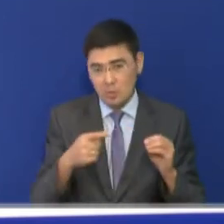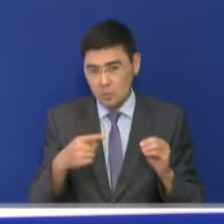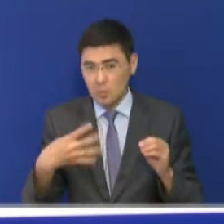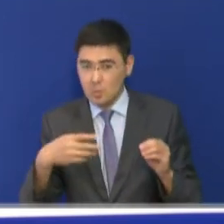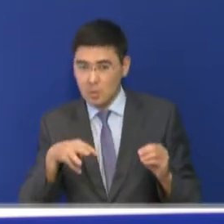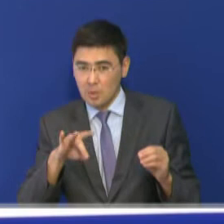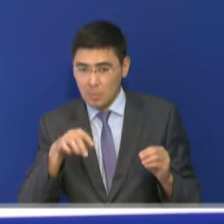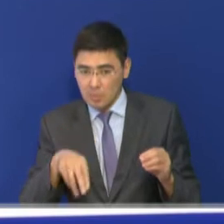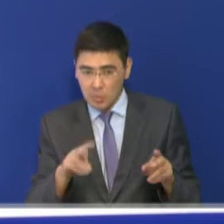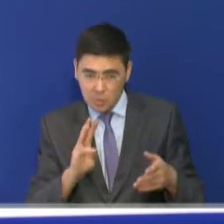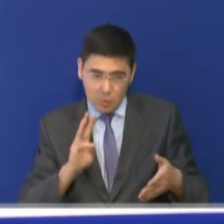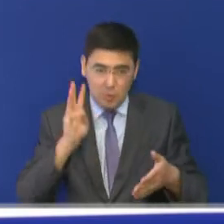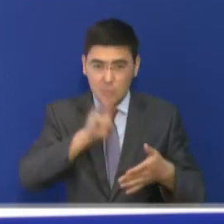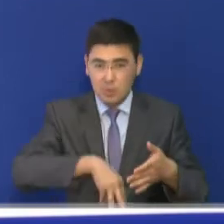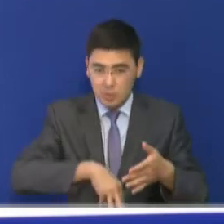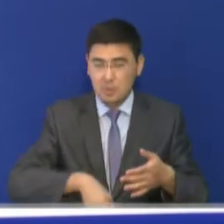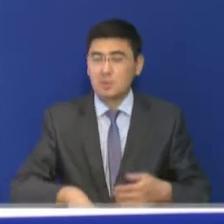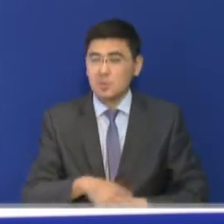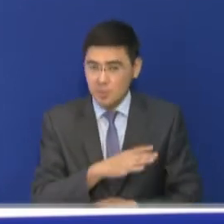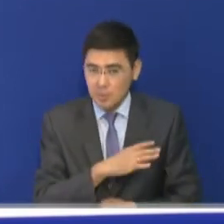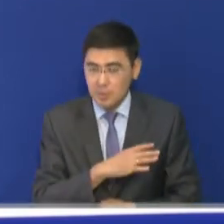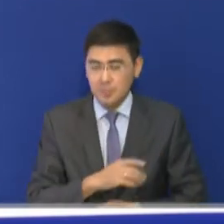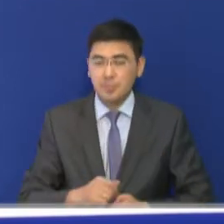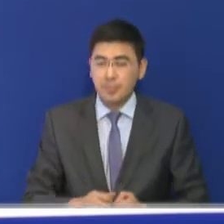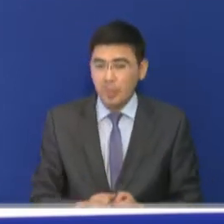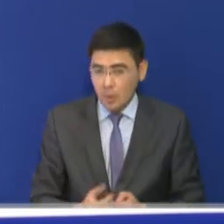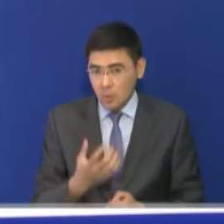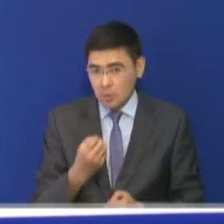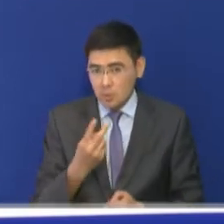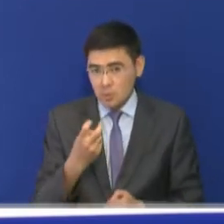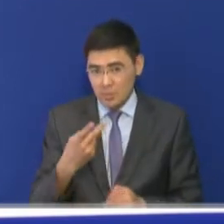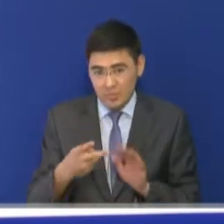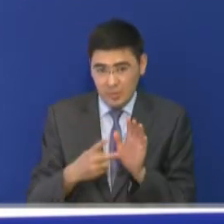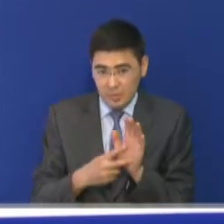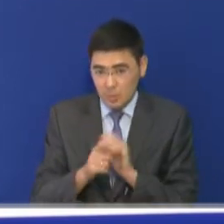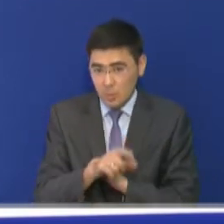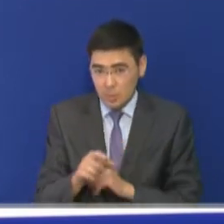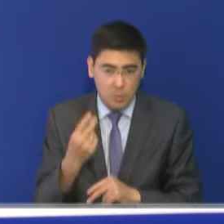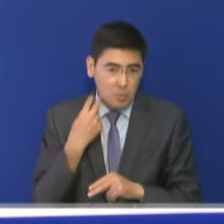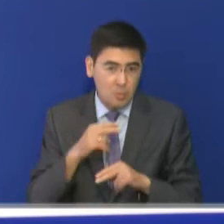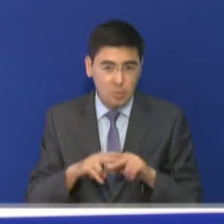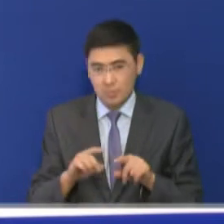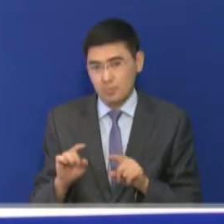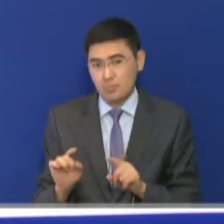айлық есептік көрсеткіш мөлшерін аралығында айыппұл салынған. Сондай-ақ 227 адам қамауға алынған, дейді